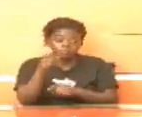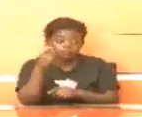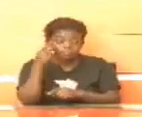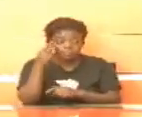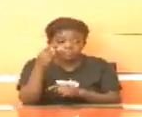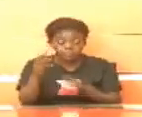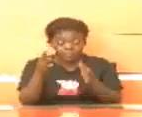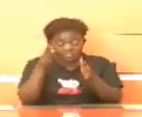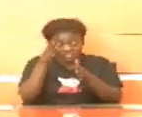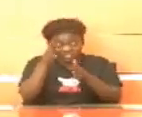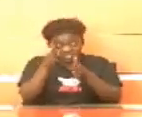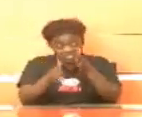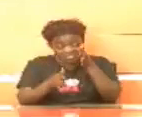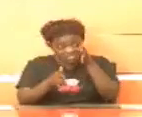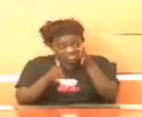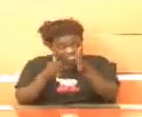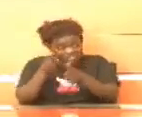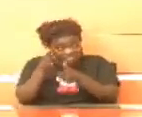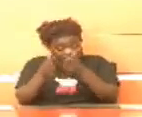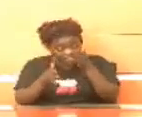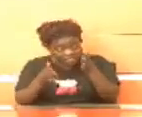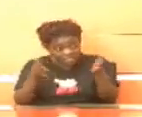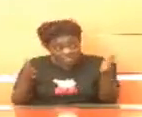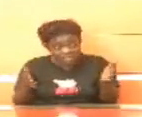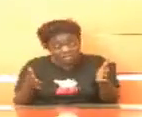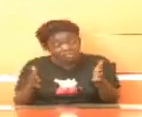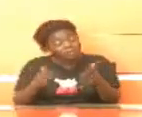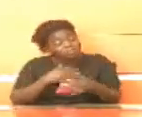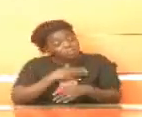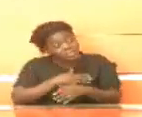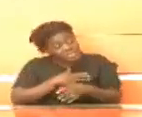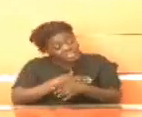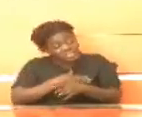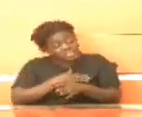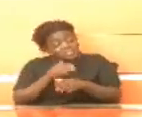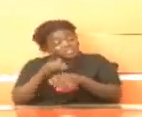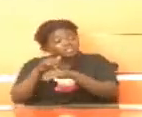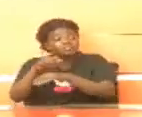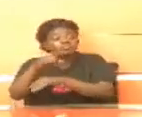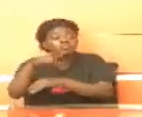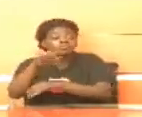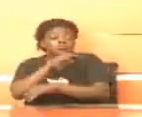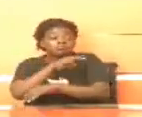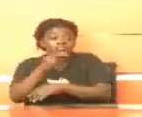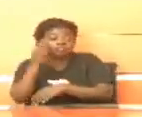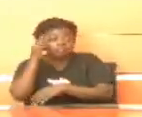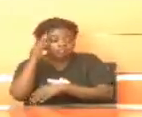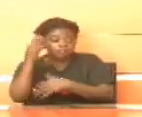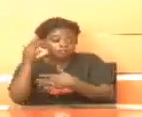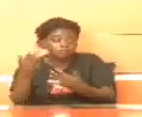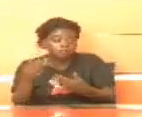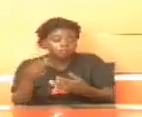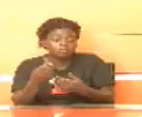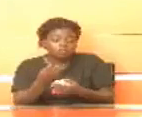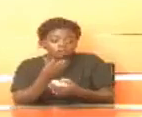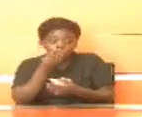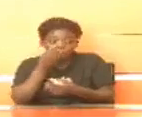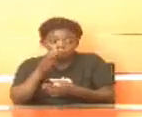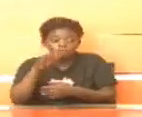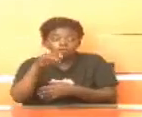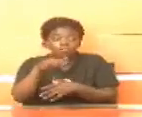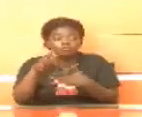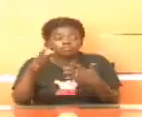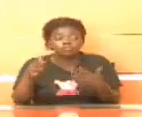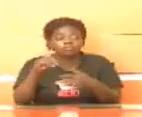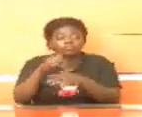omuntu yenna bw'omulabamu sayini mbeegayidde bw'omulabamu sayini mwegobeeko kubajja kujjanga mtu yamanyira tibandu gabandu gajje musabolyo